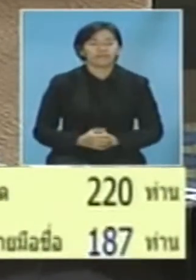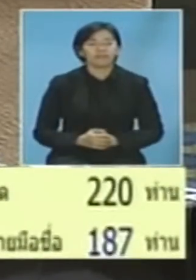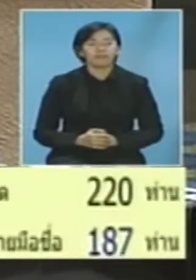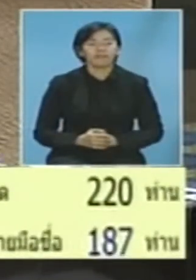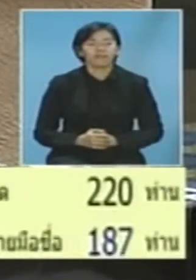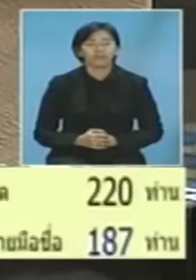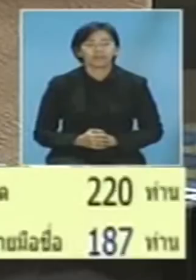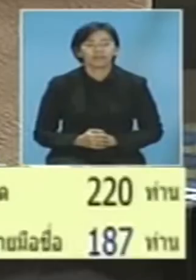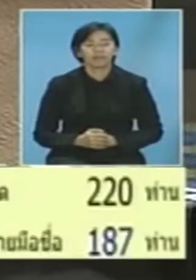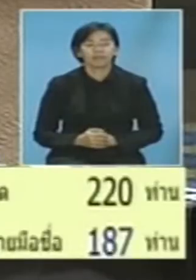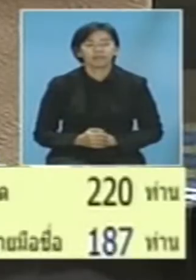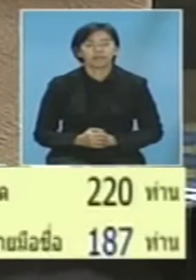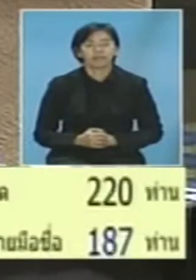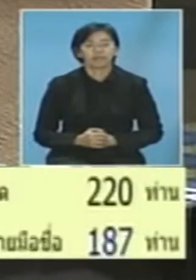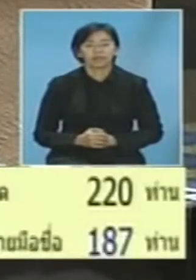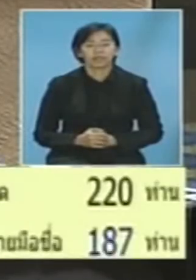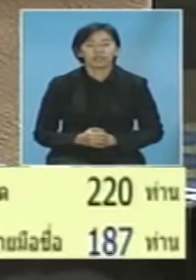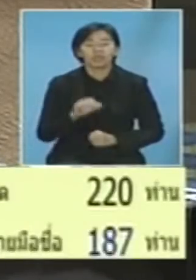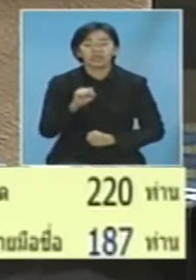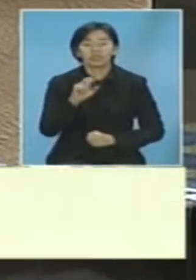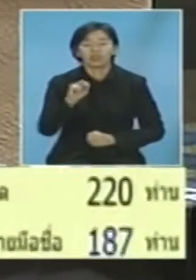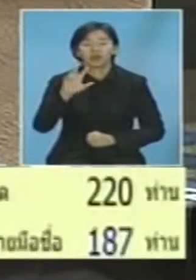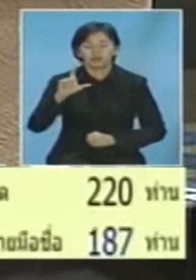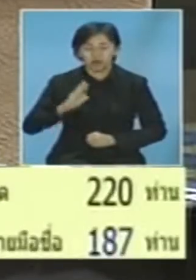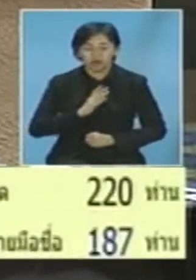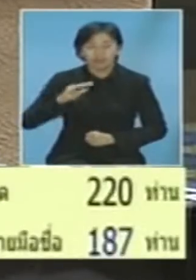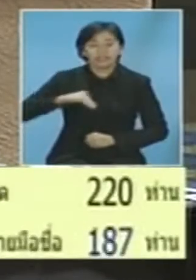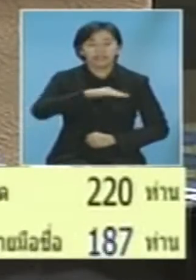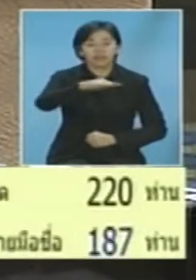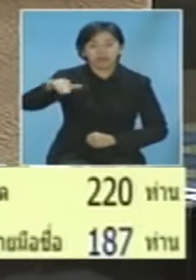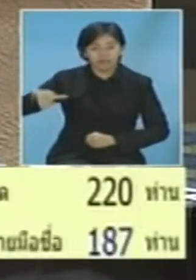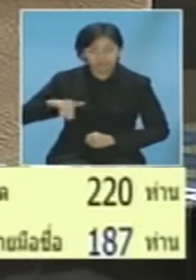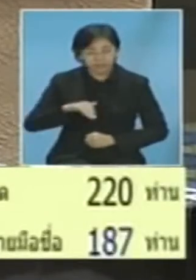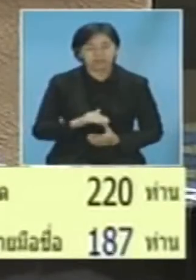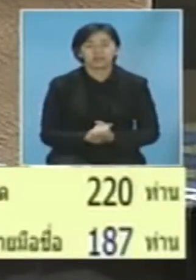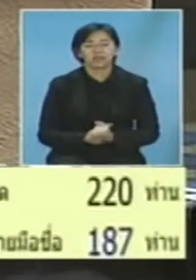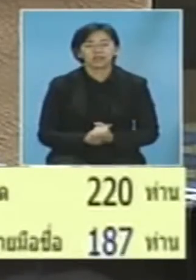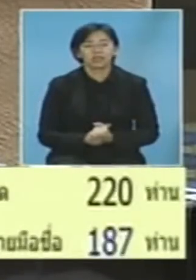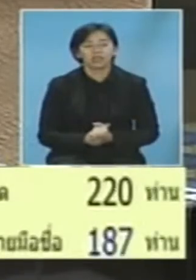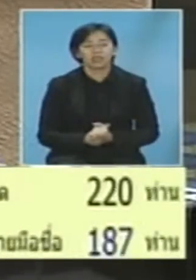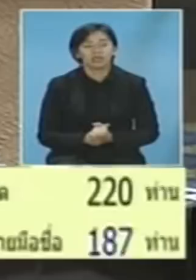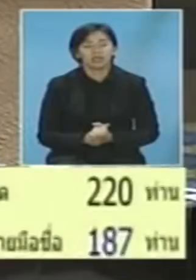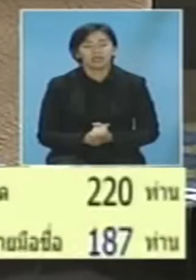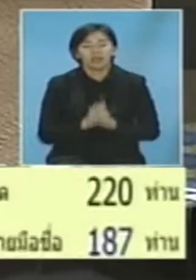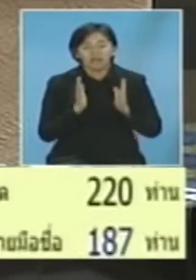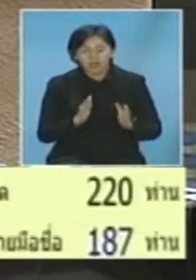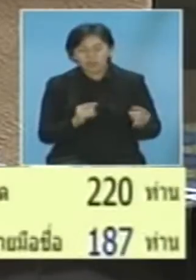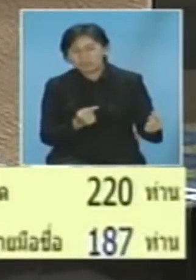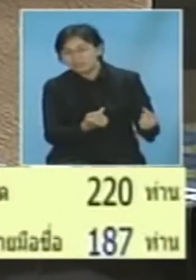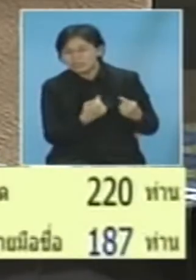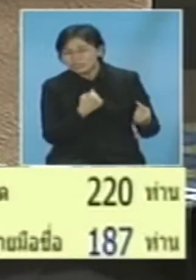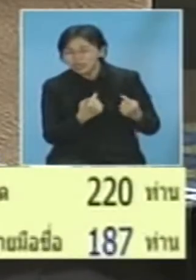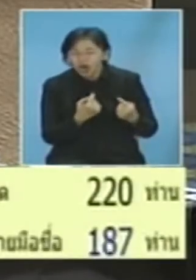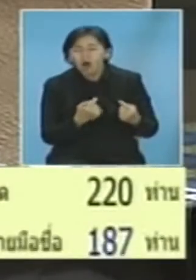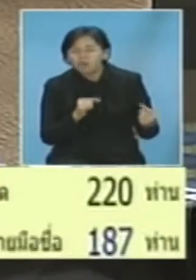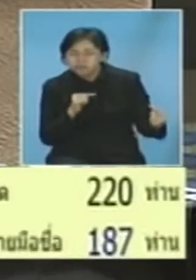ท่านสมาชิกสภานิติบัญญัติแห่งชาติที่เคารพครับที่ผู้ถูกกล่าวหาได้โต้แย้งผลการปิดบัญชี